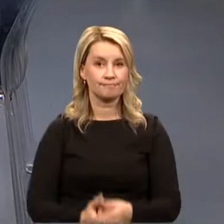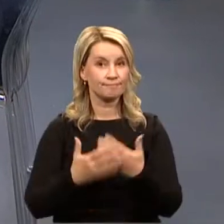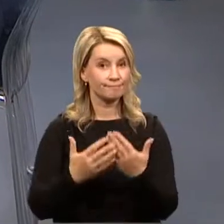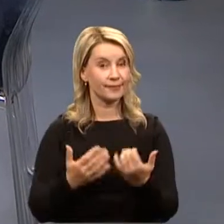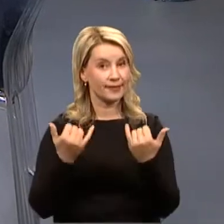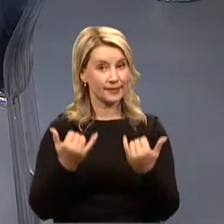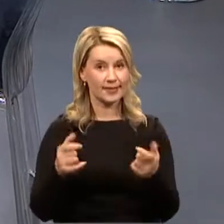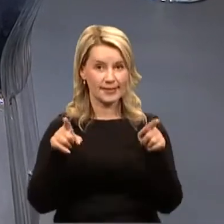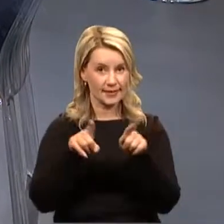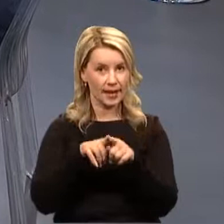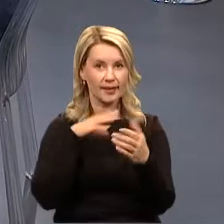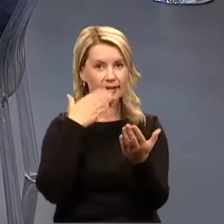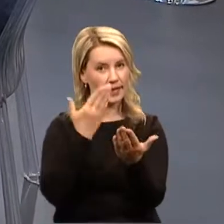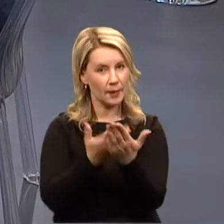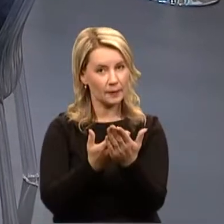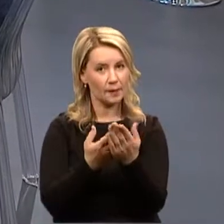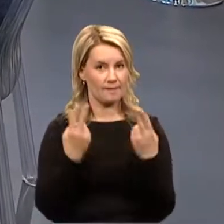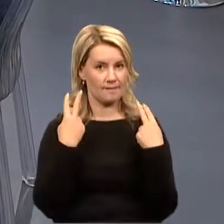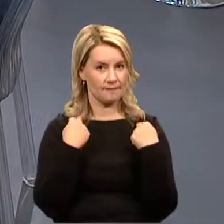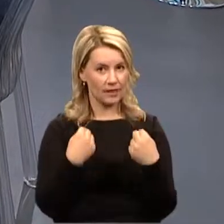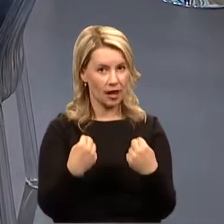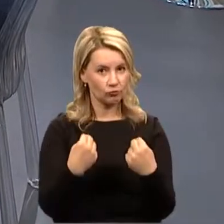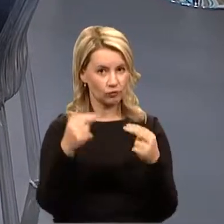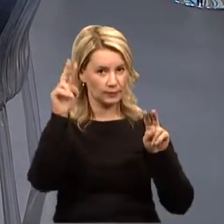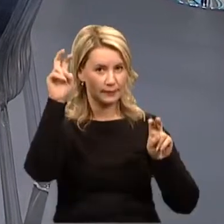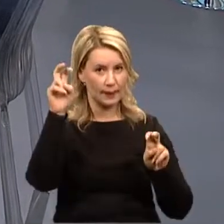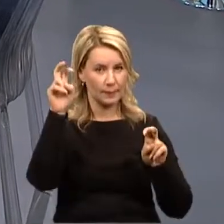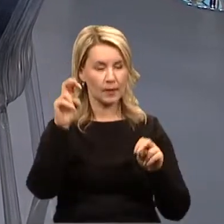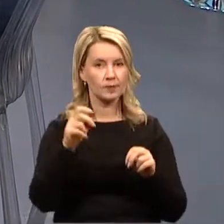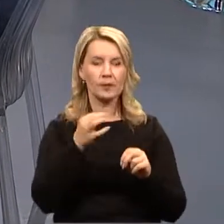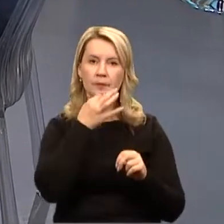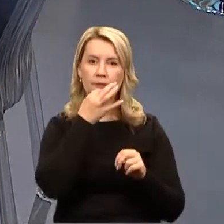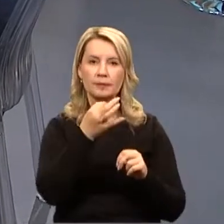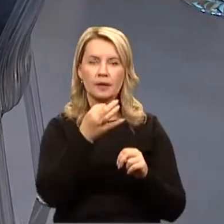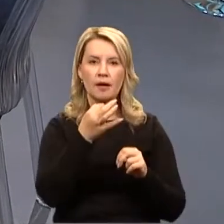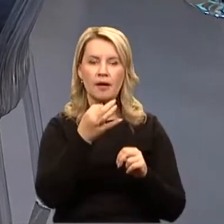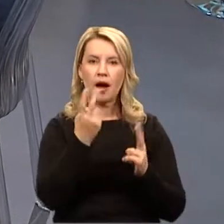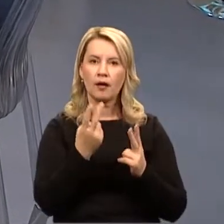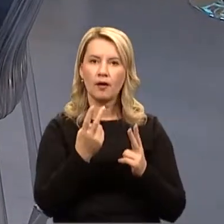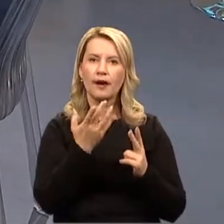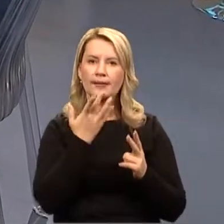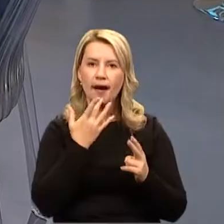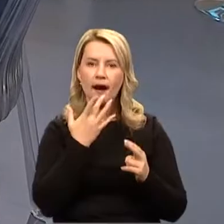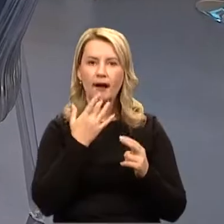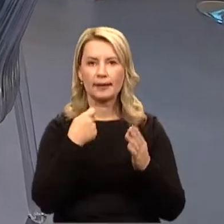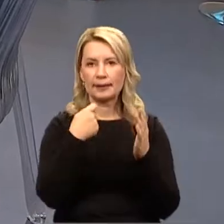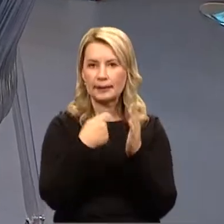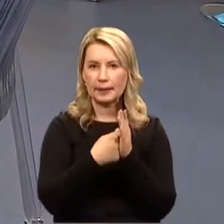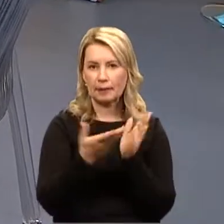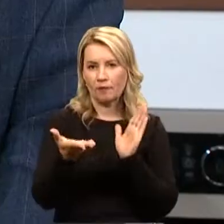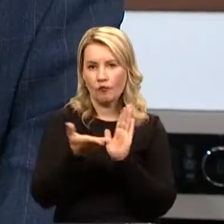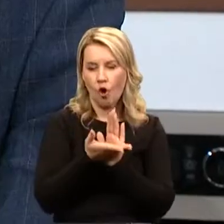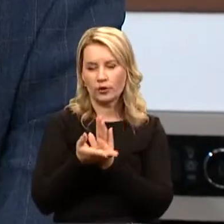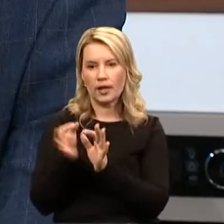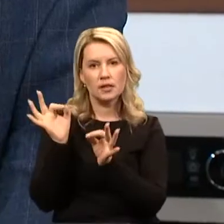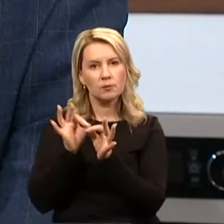A i dnes vám nabídneme finanční rubriku. Dnes si budeme povídat o finančním startovném pro děti, o tom, jaké spoření pro děti má smysl,